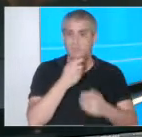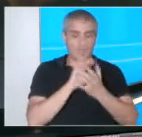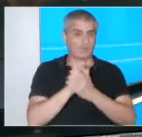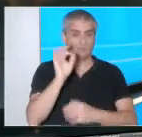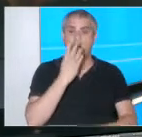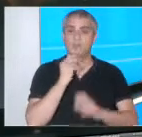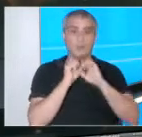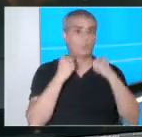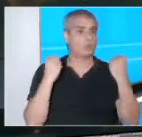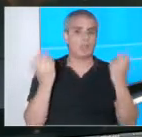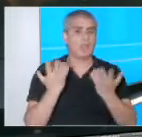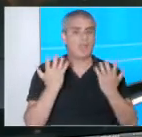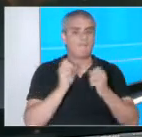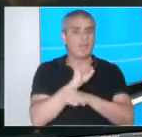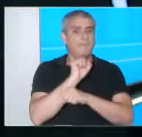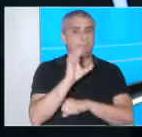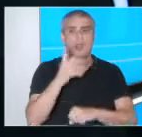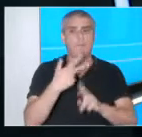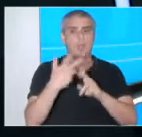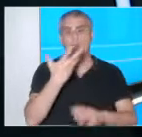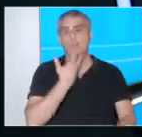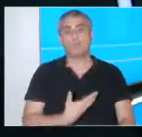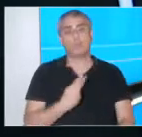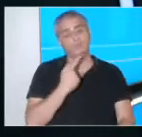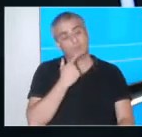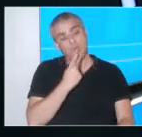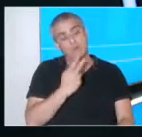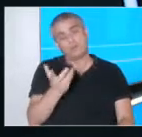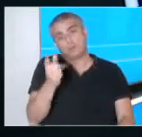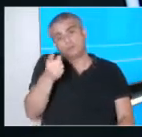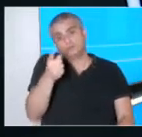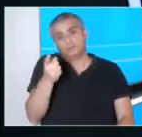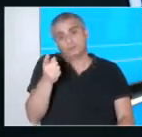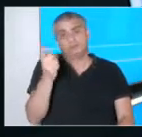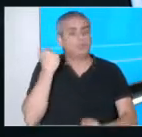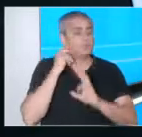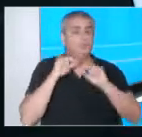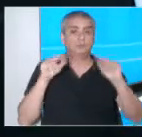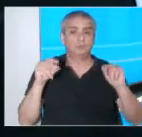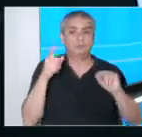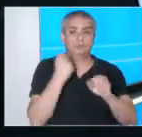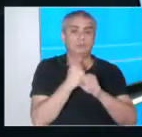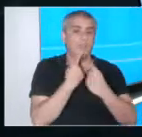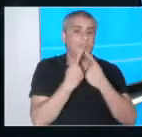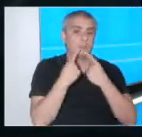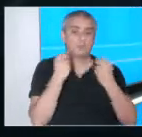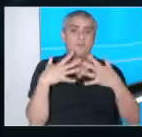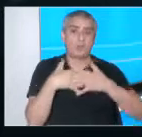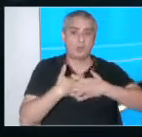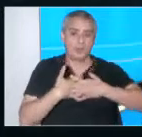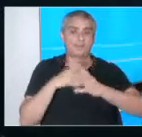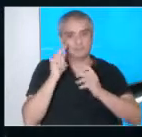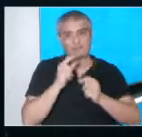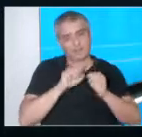שלך מיהדות התורה, איפה המחאה שלכם? למה רק פורוש? אז הוא אומר לי, פורוש פשוט יצאו עליו שמועות שהוא מנהל מסע ומתן עם הקואליציה, אז הוא היה